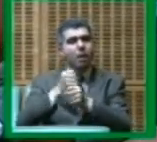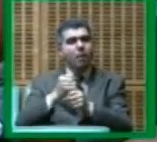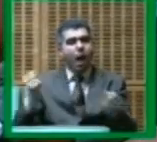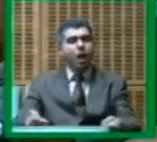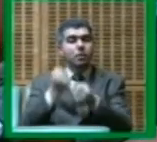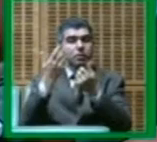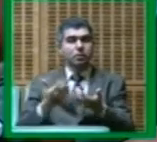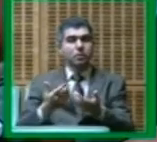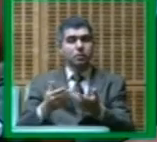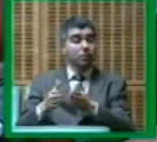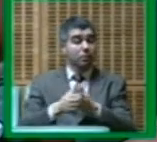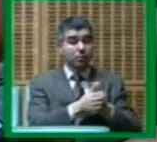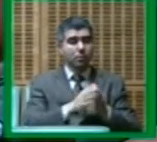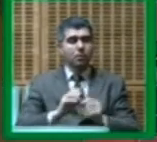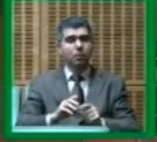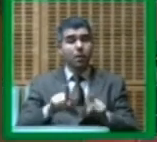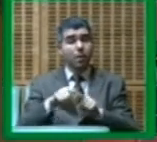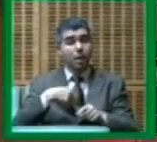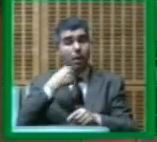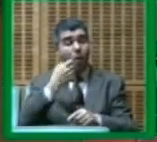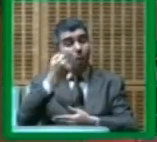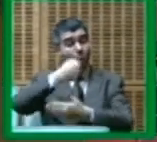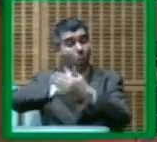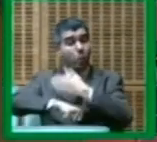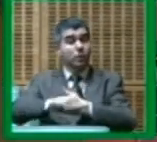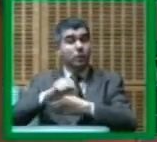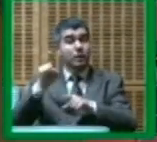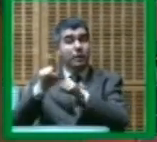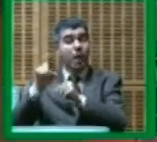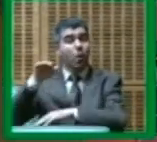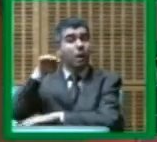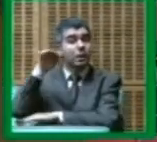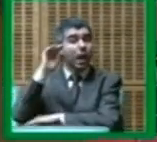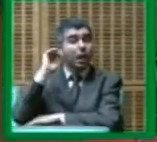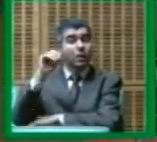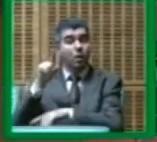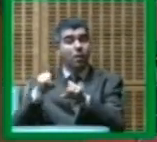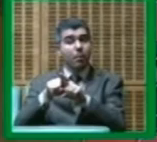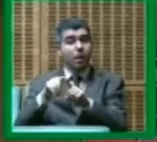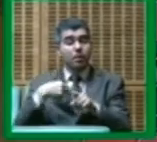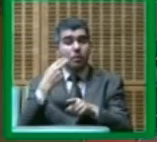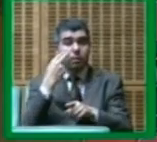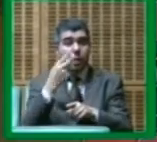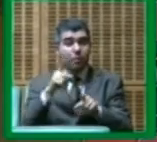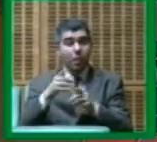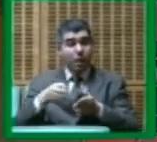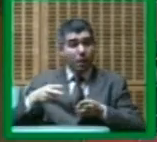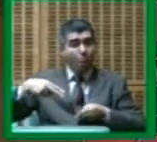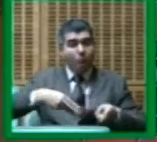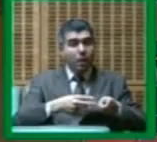سيدي انا نقول لك، راكم انتم يمكن ابناء المنطقه، انا معذره الا ما عرفتش، بغيتك تشوف واش الامكانيه انك تقرب لهذاك